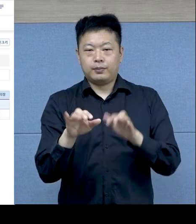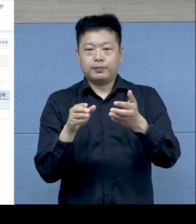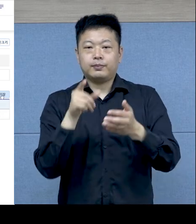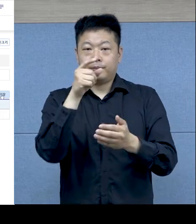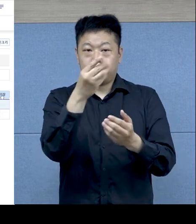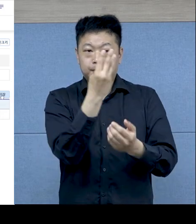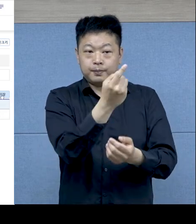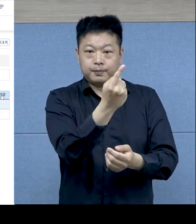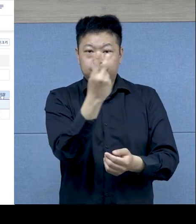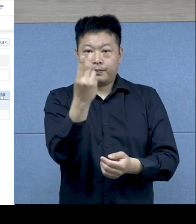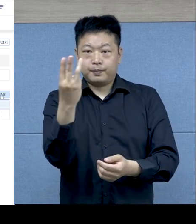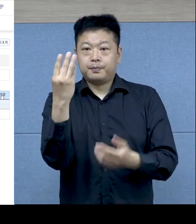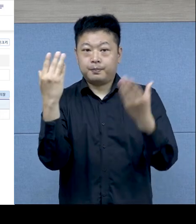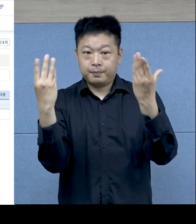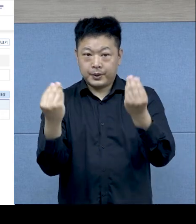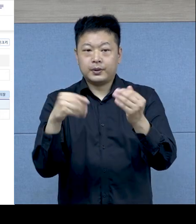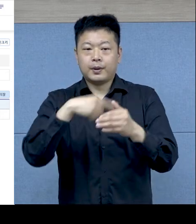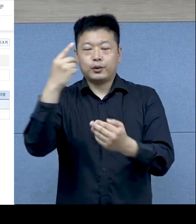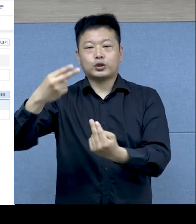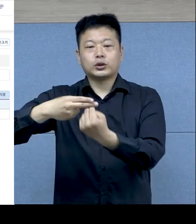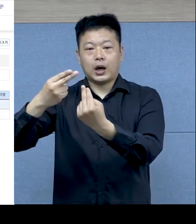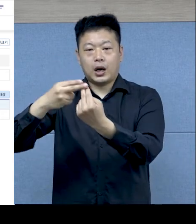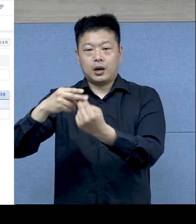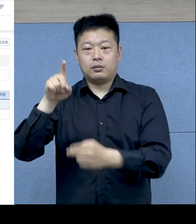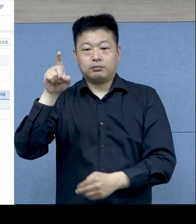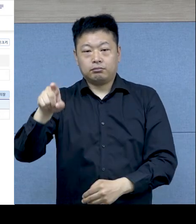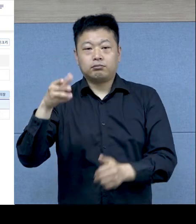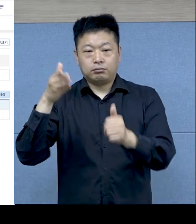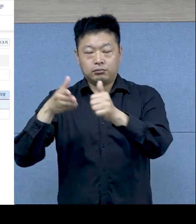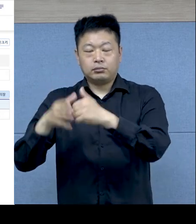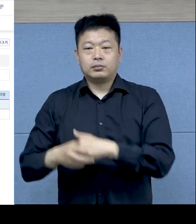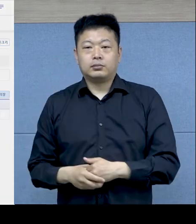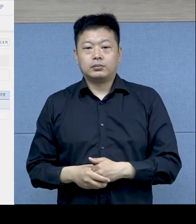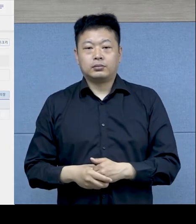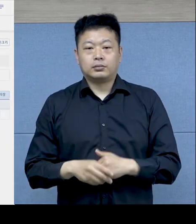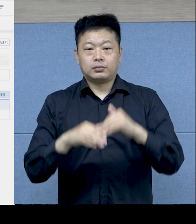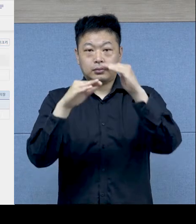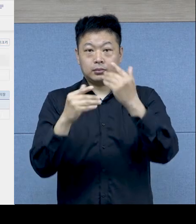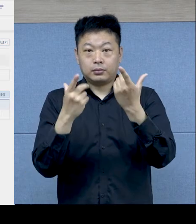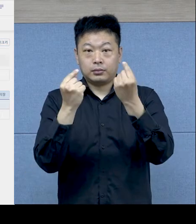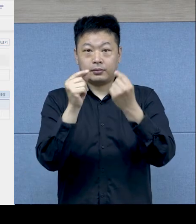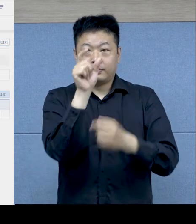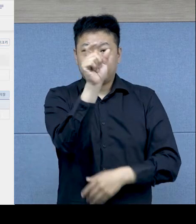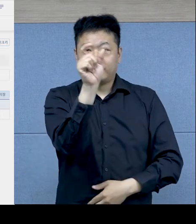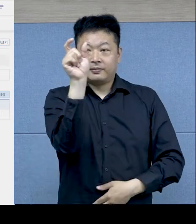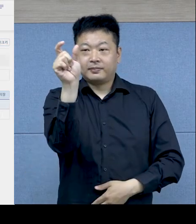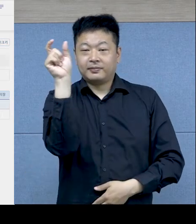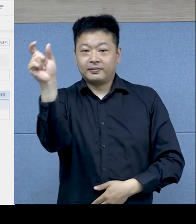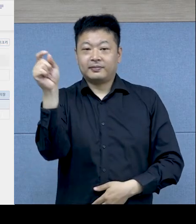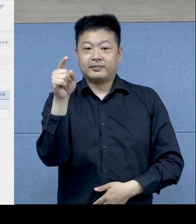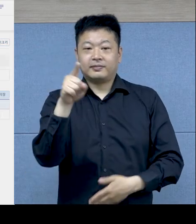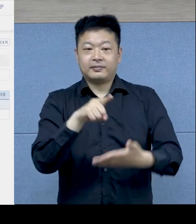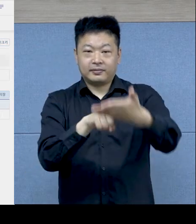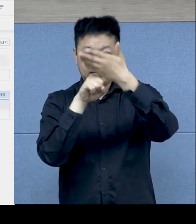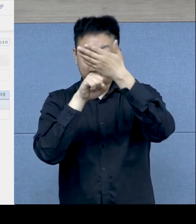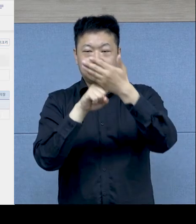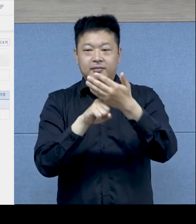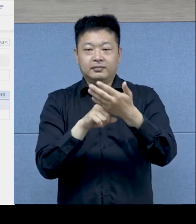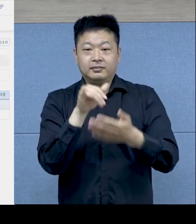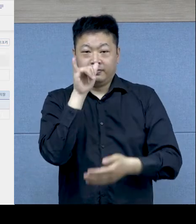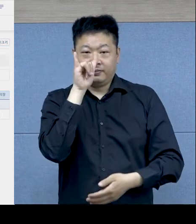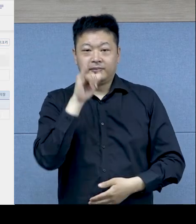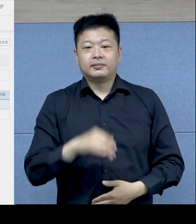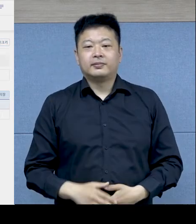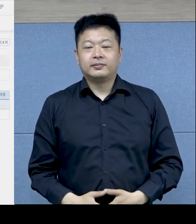저장을 눌러주시면 지출결의서를 출력하실 때 이와 같이 이제 결제란에 대표 제한자 1, 2, 3이 뜨게 됩니다.